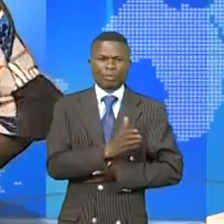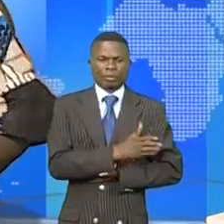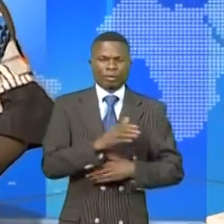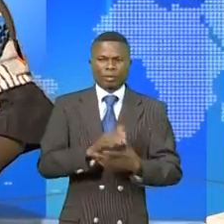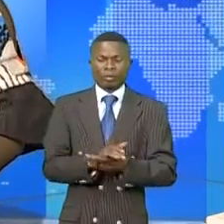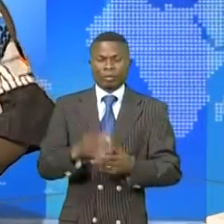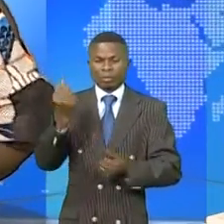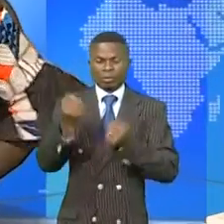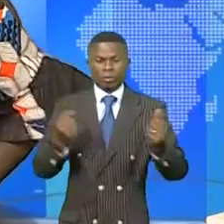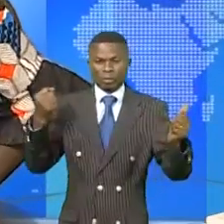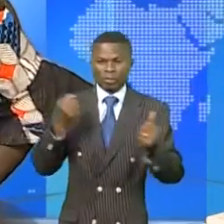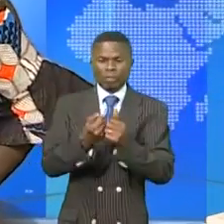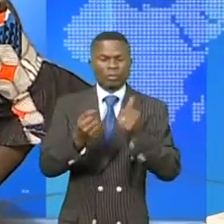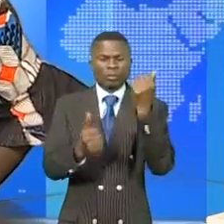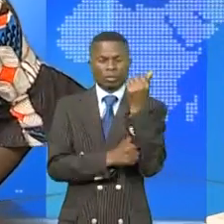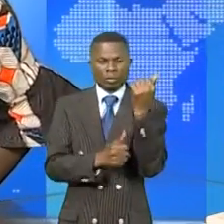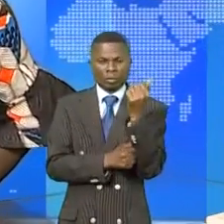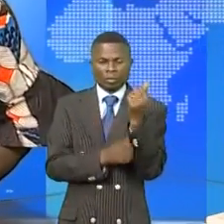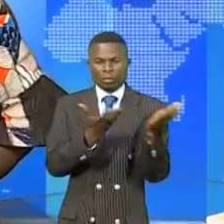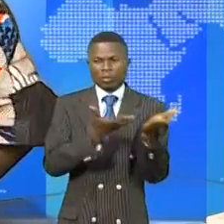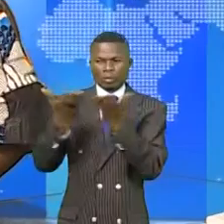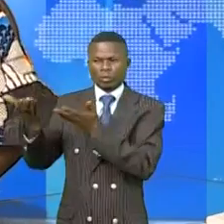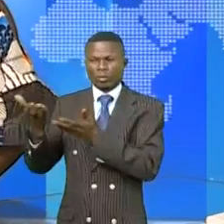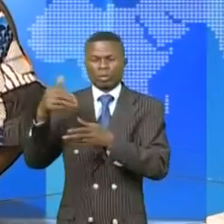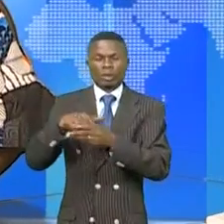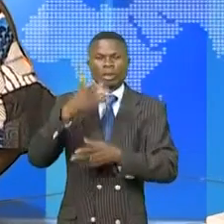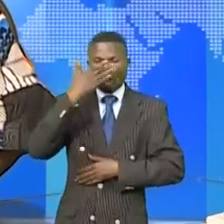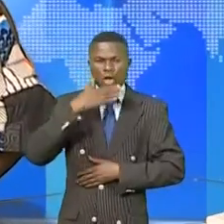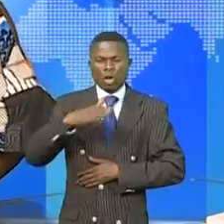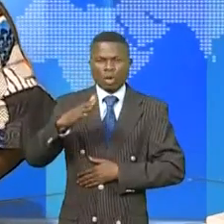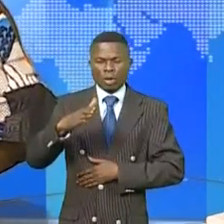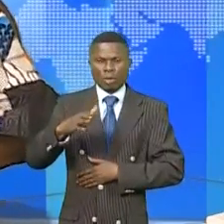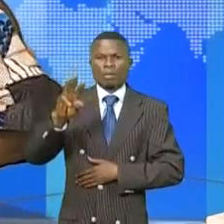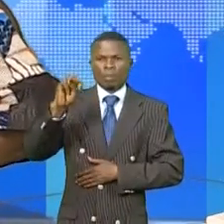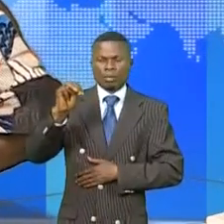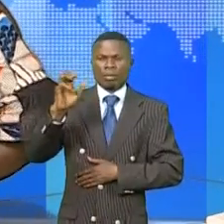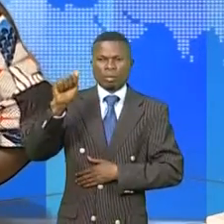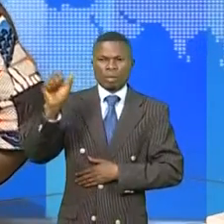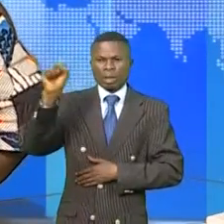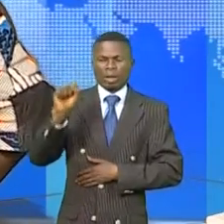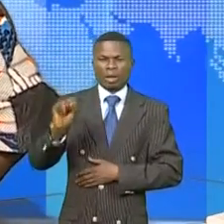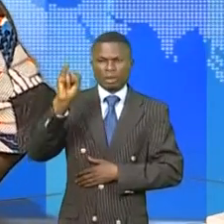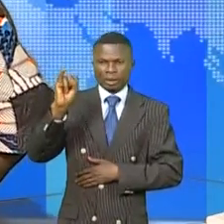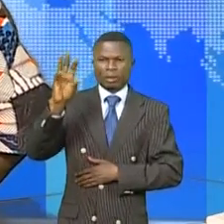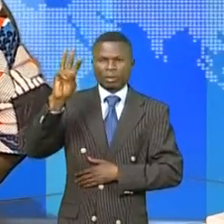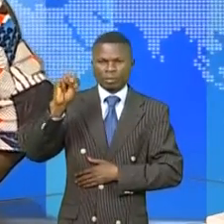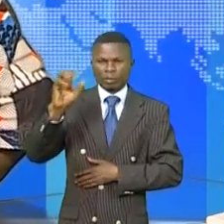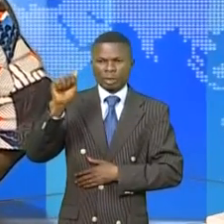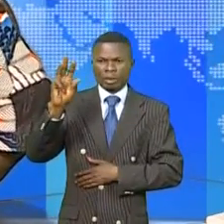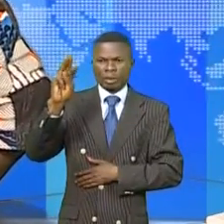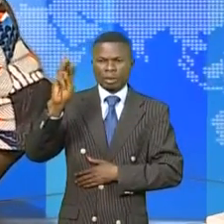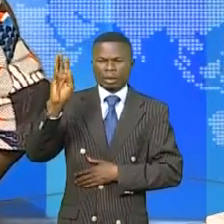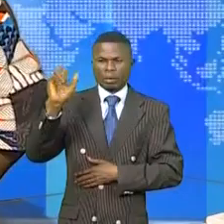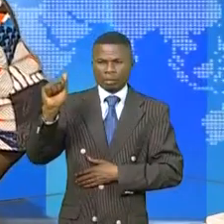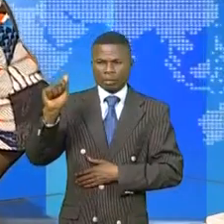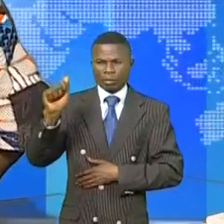Les accidentés ont été internés dans les hôpitaux de Massima Nimba et de Maniema